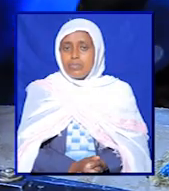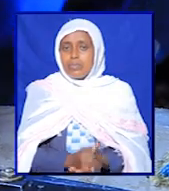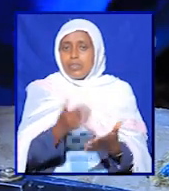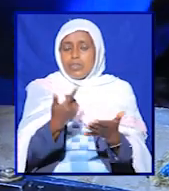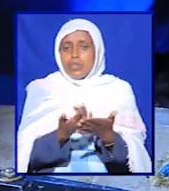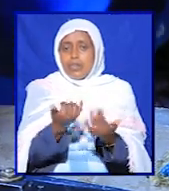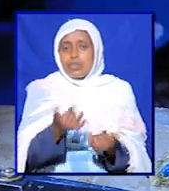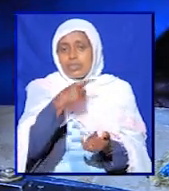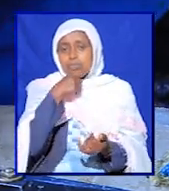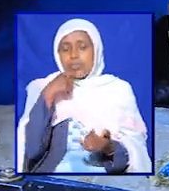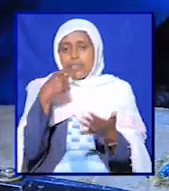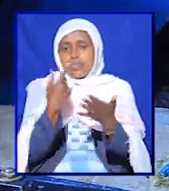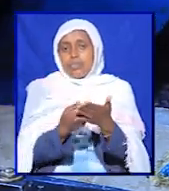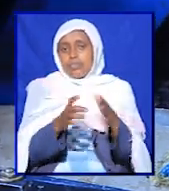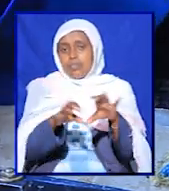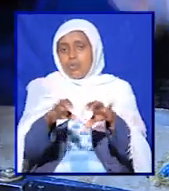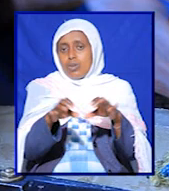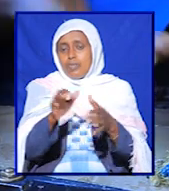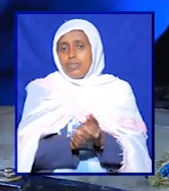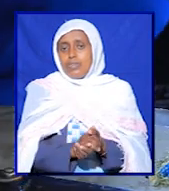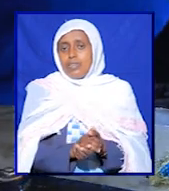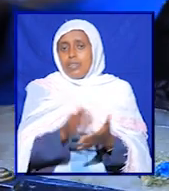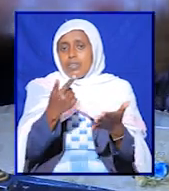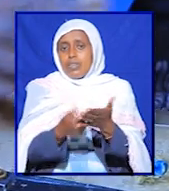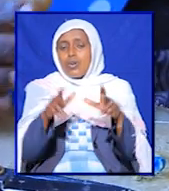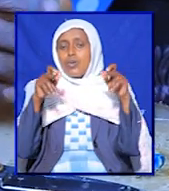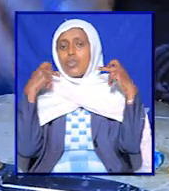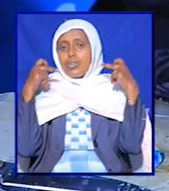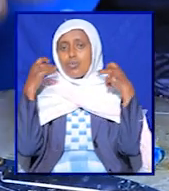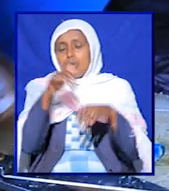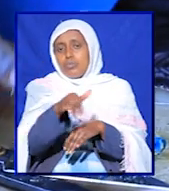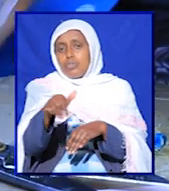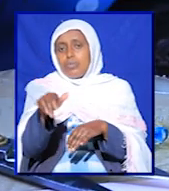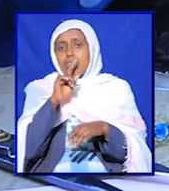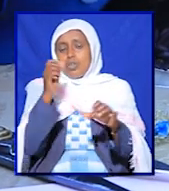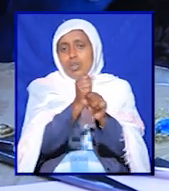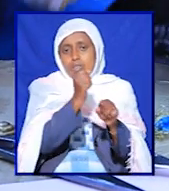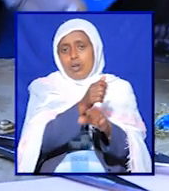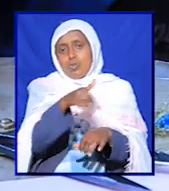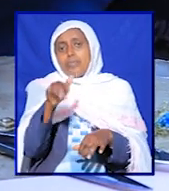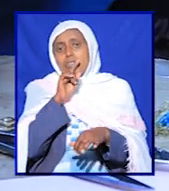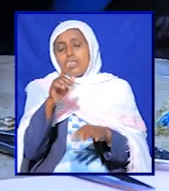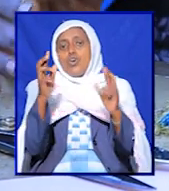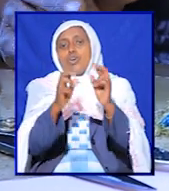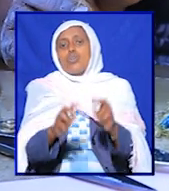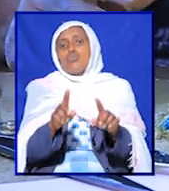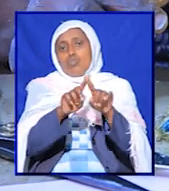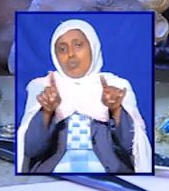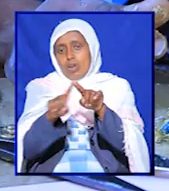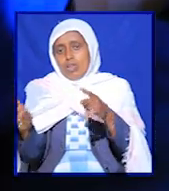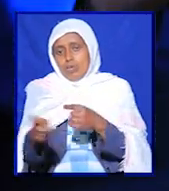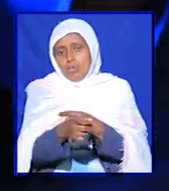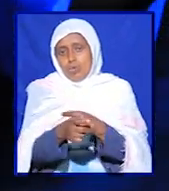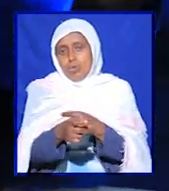ነው ሲደርቅ እንደዚህ ነው ታላውን ትንሽ እንጠብቃለች። የዳቆናትም እንደዛው አሰራሩ አንድ አይነት ነው። ያው ቅርጻቸው ይለያያል